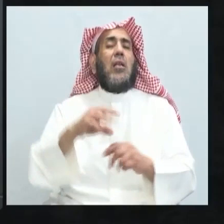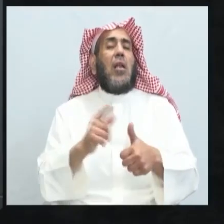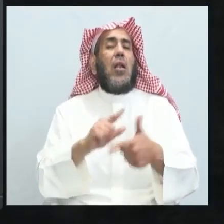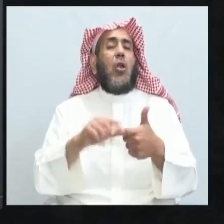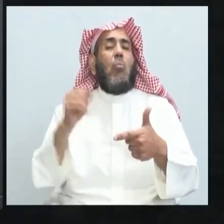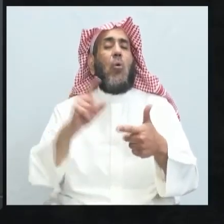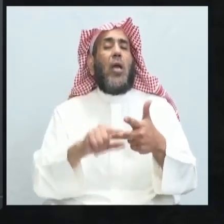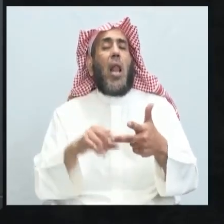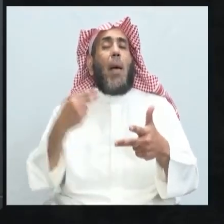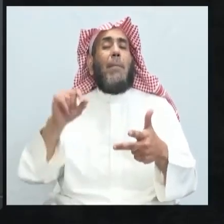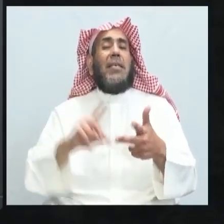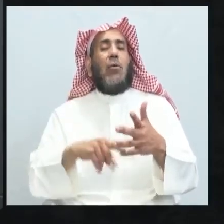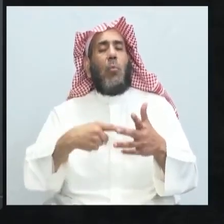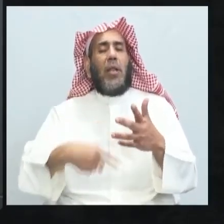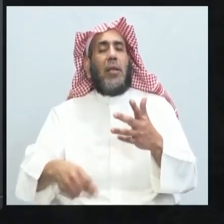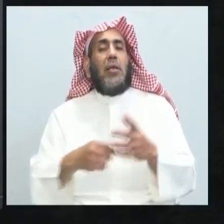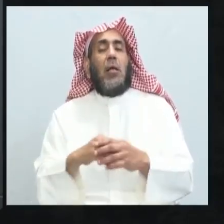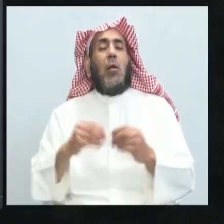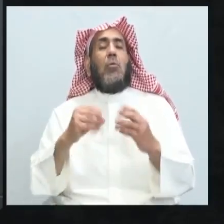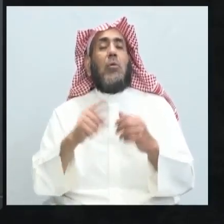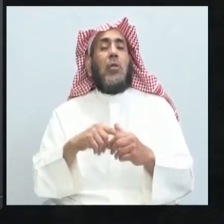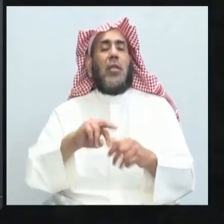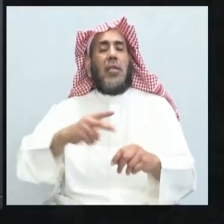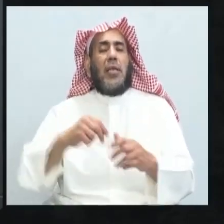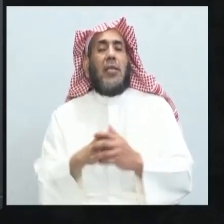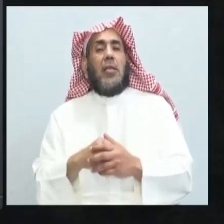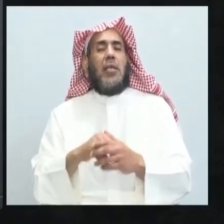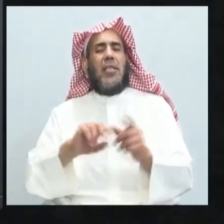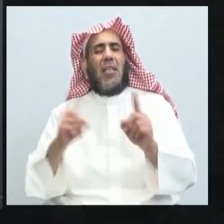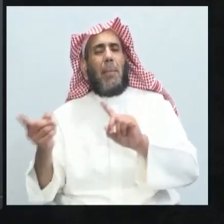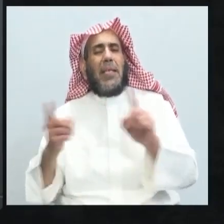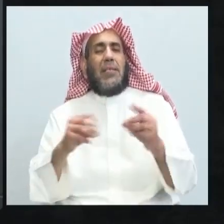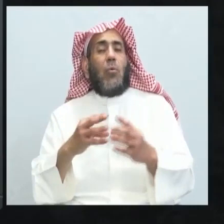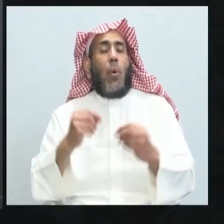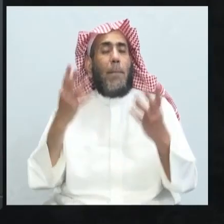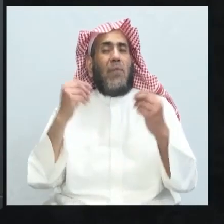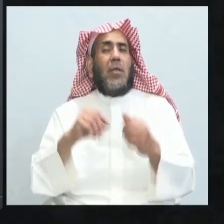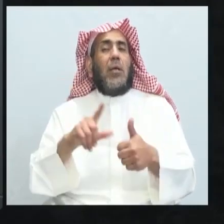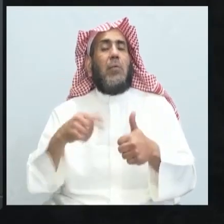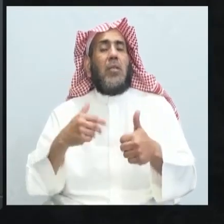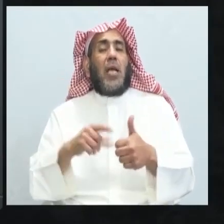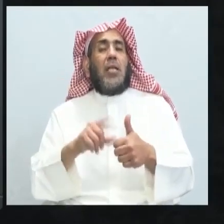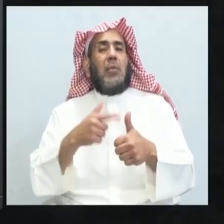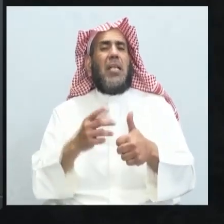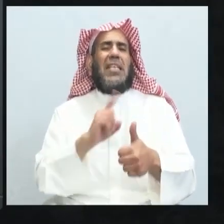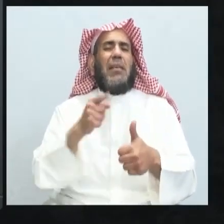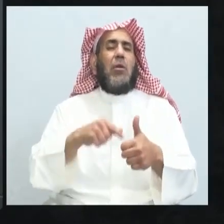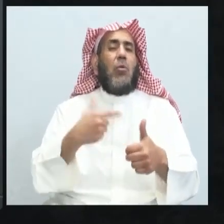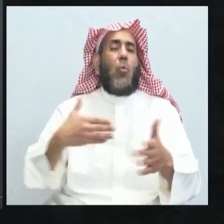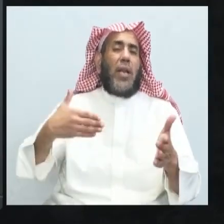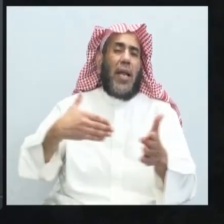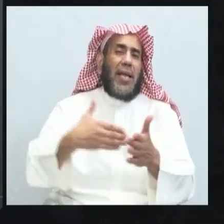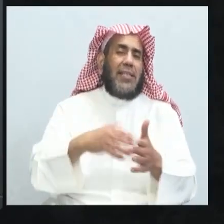العصر عباسي و وما الى ذلك هذا المقصود حتى للتغيير وحتى للتمييز معرفه ايضا بدايه الحقبه وبدايه وقت